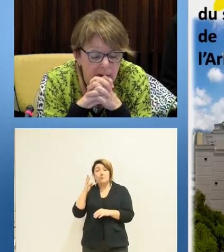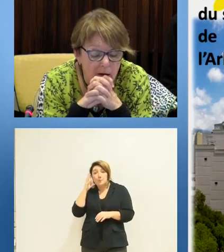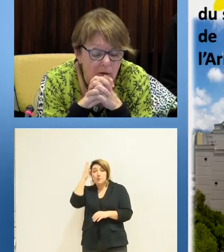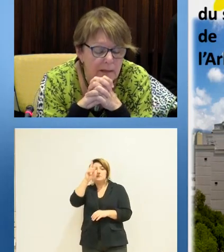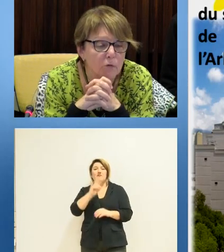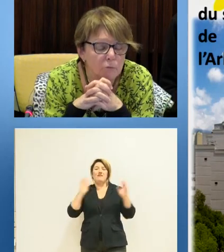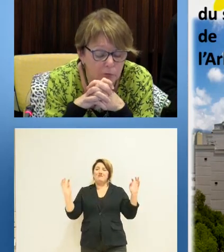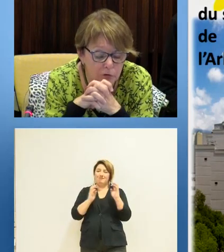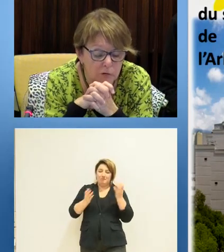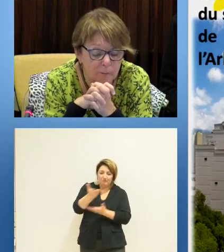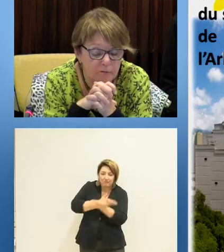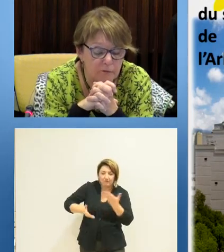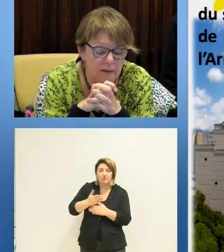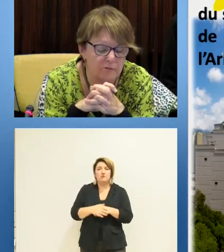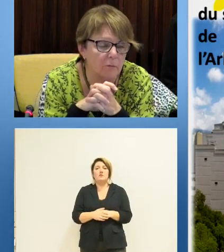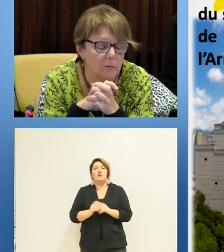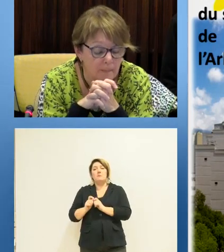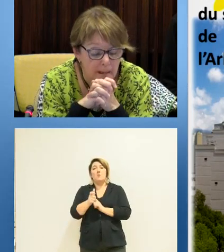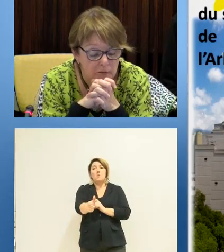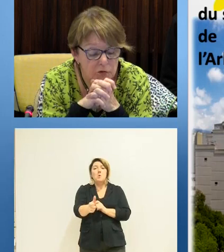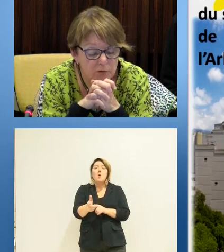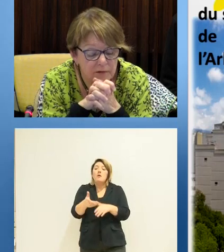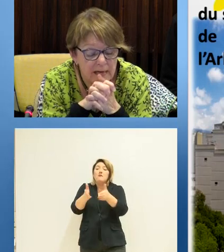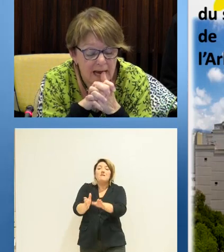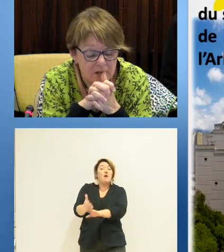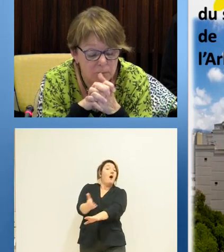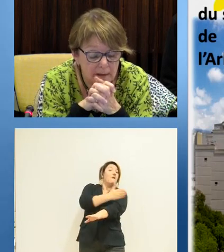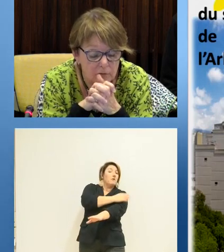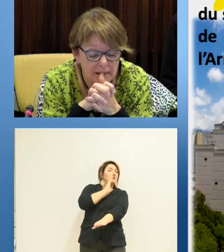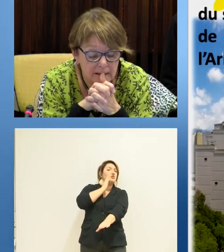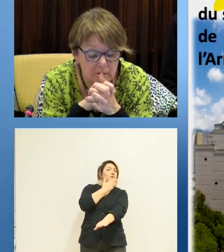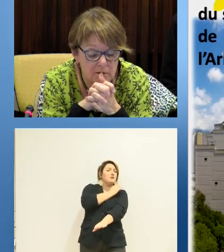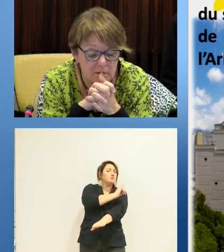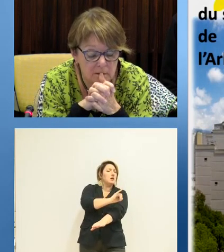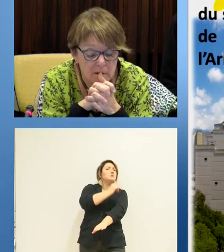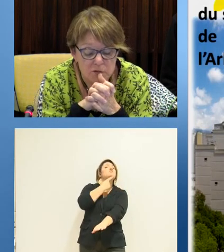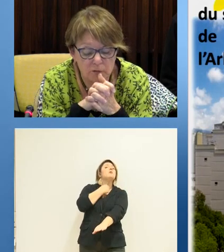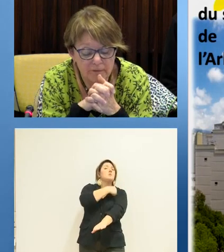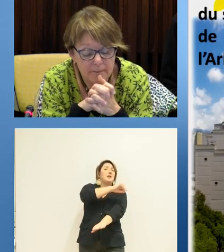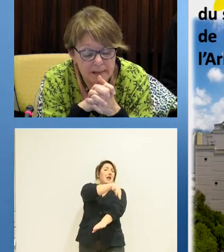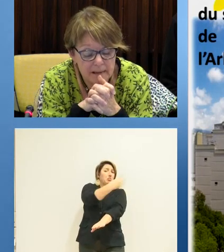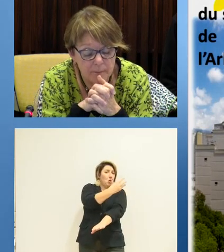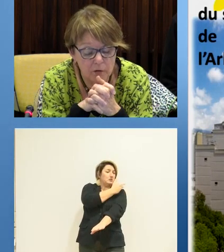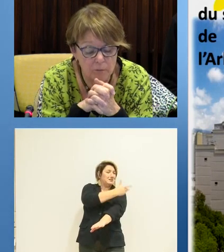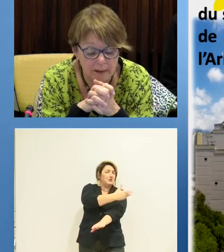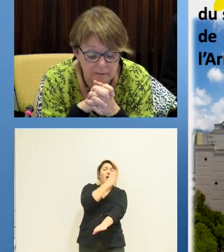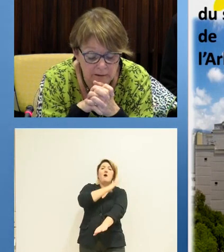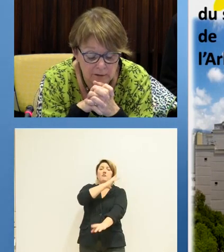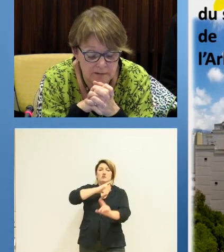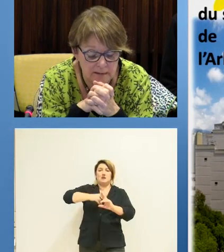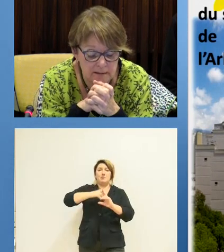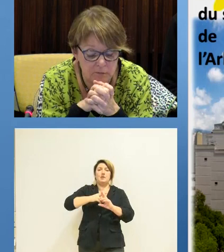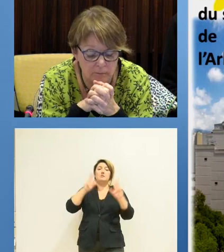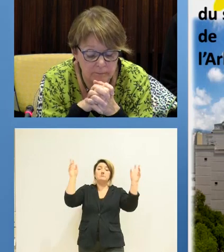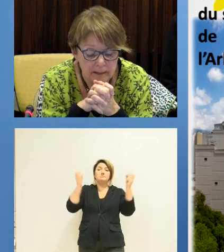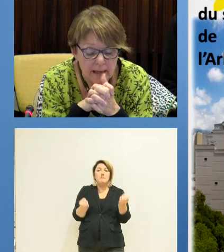en amont du protocole de préfiguration de janvier à juin 2014 ce que l'on avait appelé à l'époque le printemps